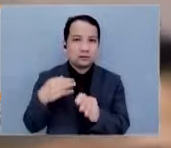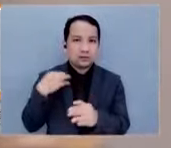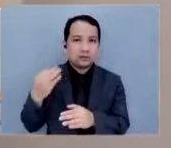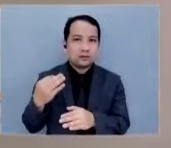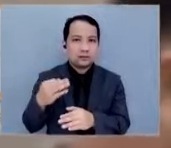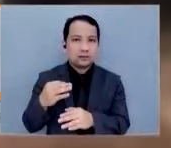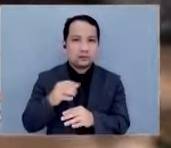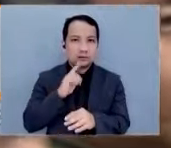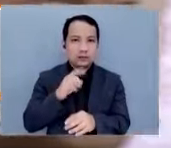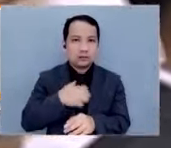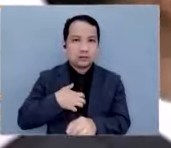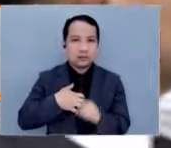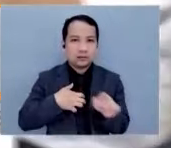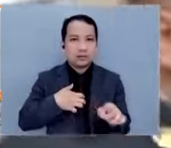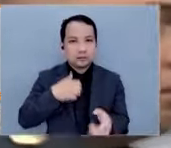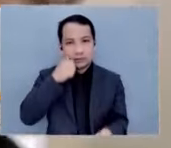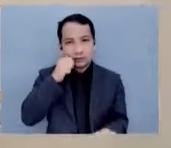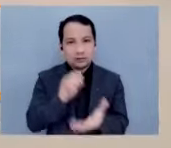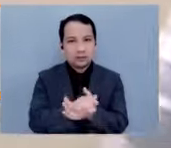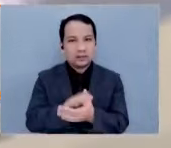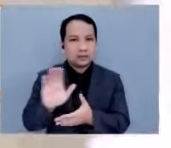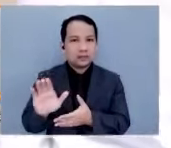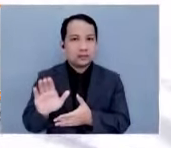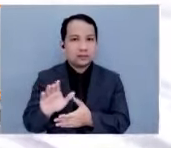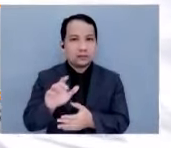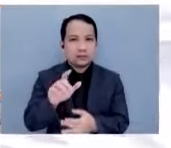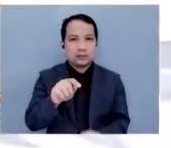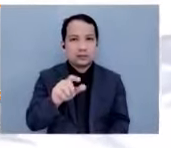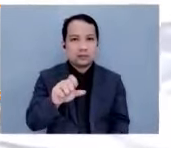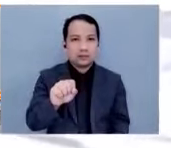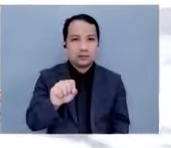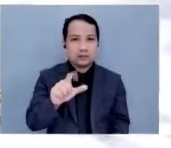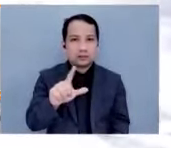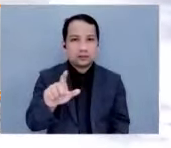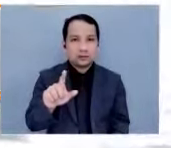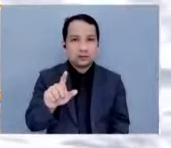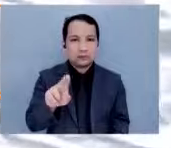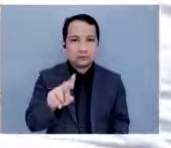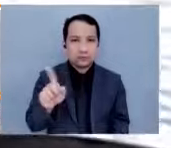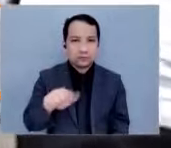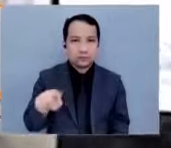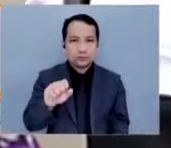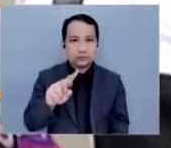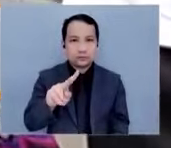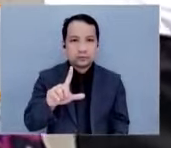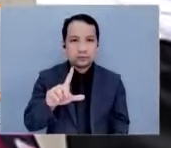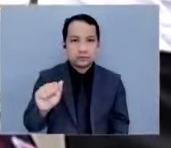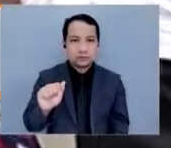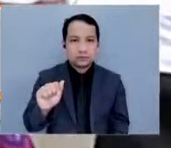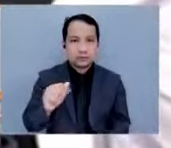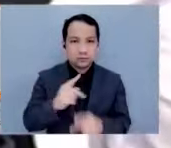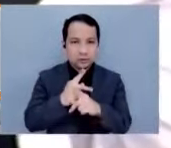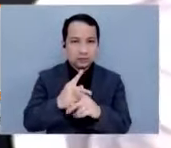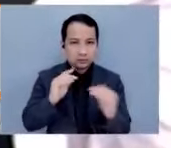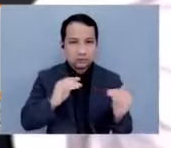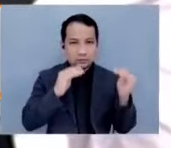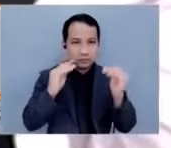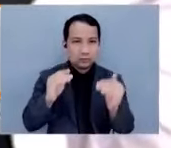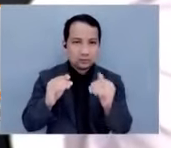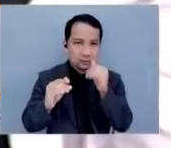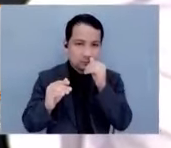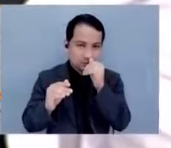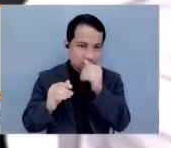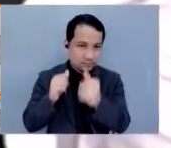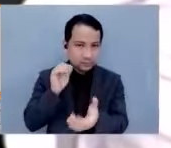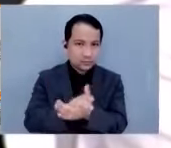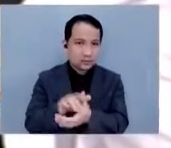reporters ang kanyang misis na si Tessa Luz Reyes Sevilla para harangin ang promotion ng asawa. Huwag niyo pong ipromote ang